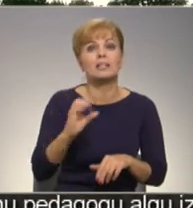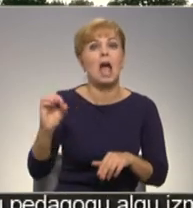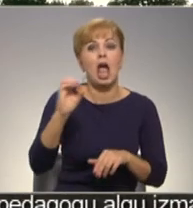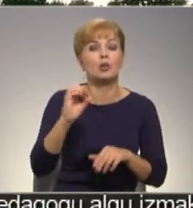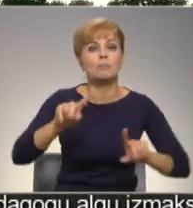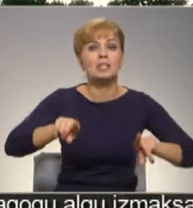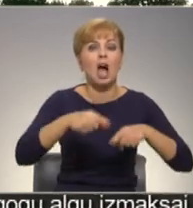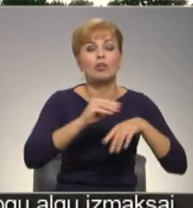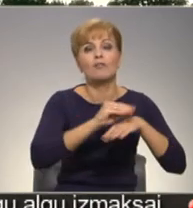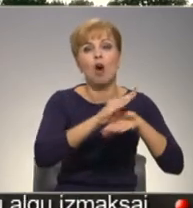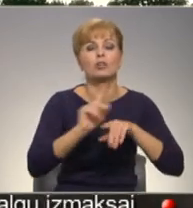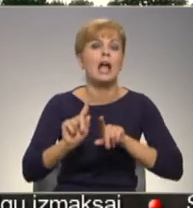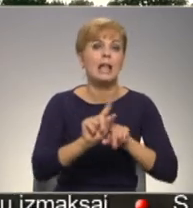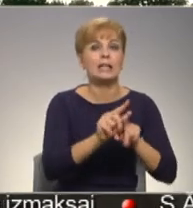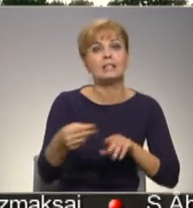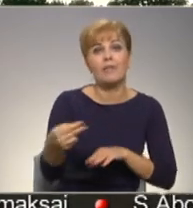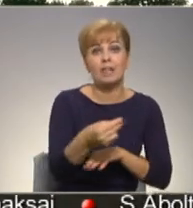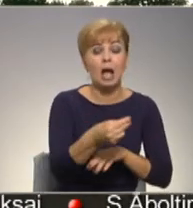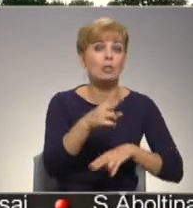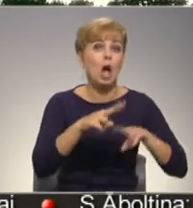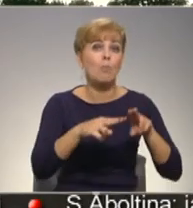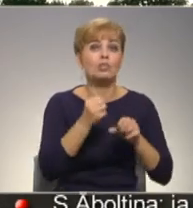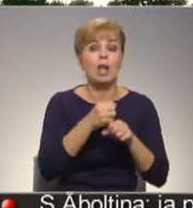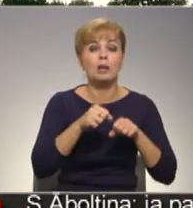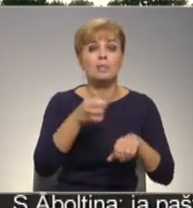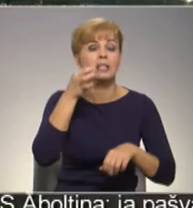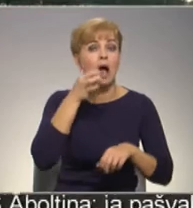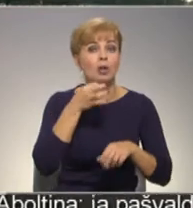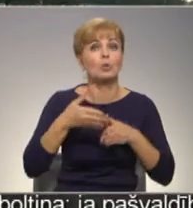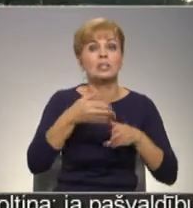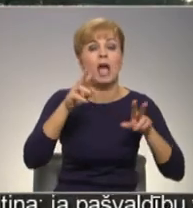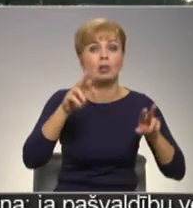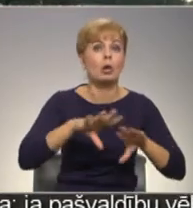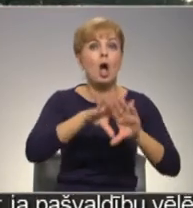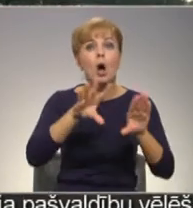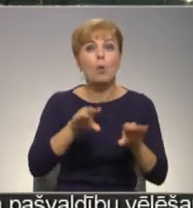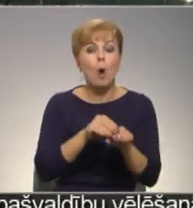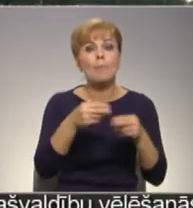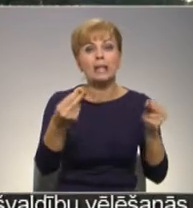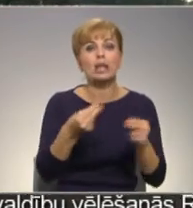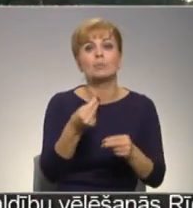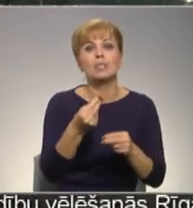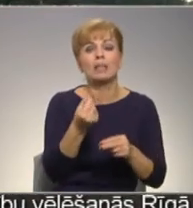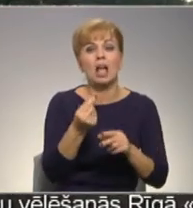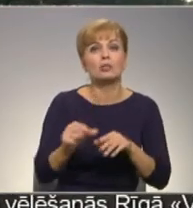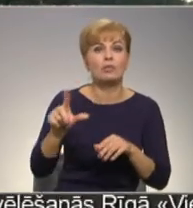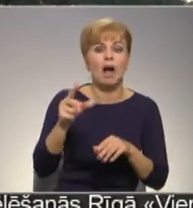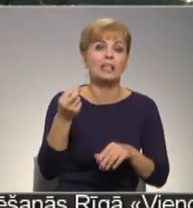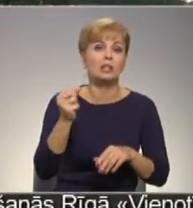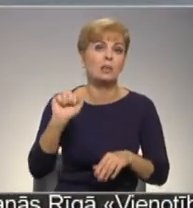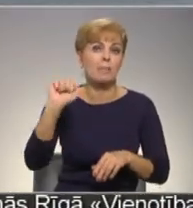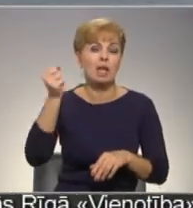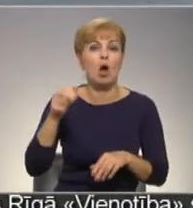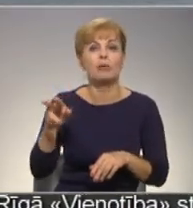reģionālās attīstības fonda līdzfinansējums. Būvdarbus veicis jāsaldus ceļinieks un kopējā būvdarbu līguma cena ir nedaudz vairāk kā 13